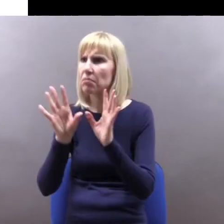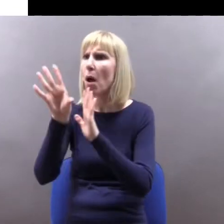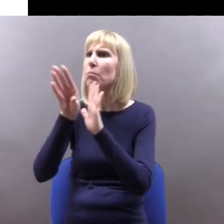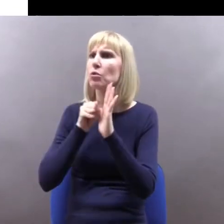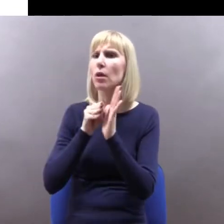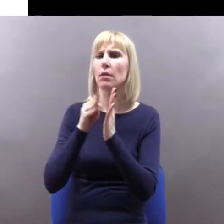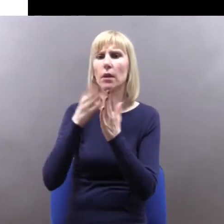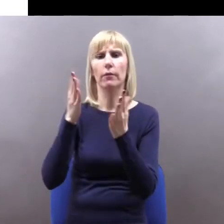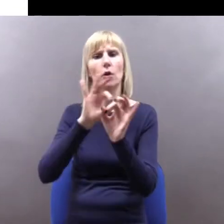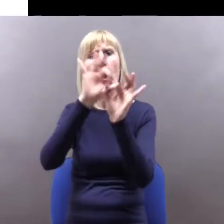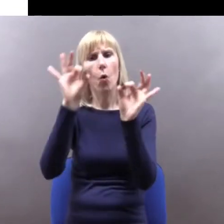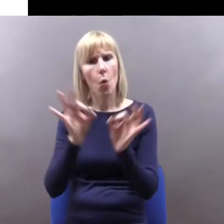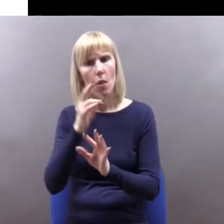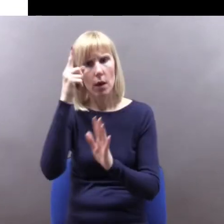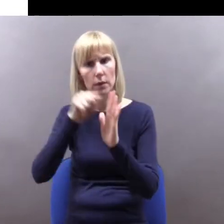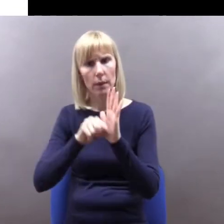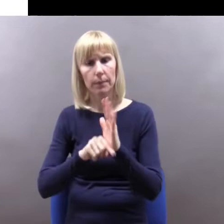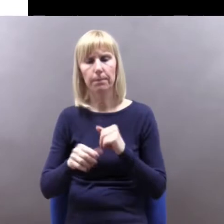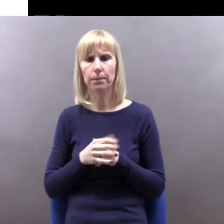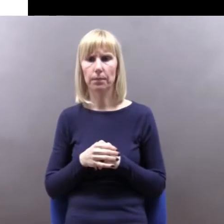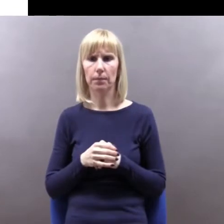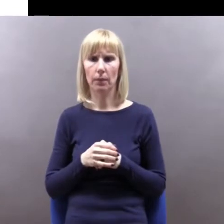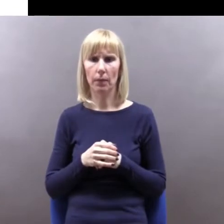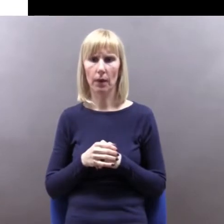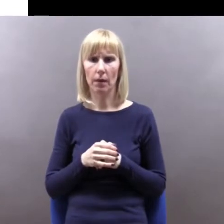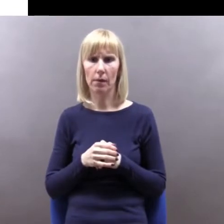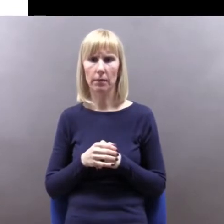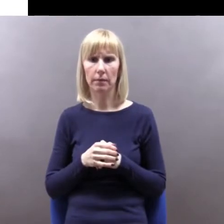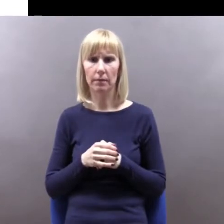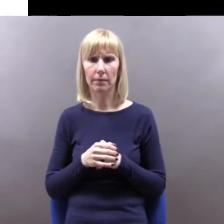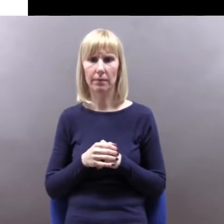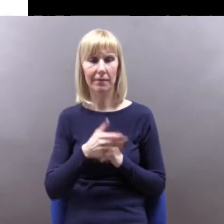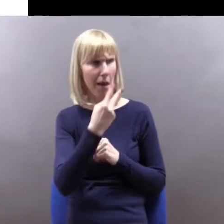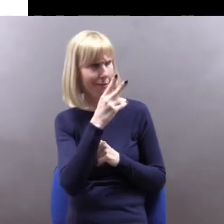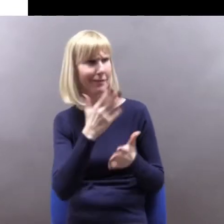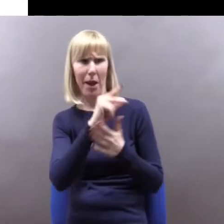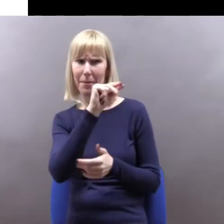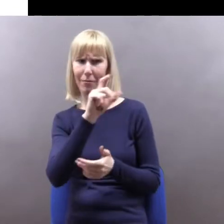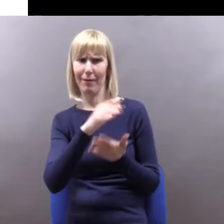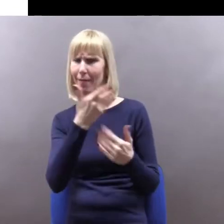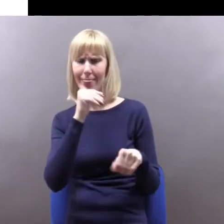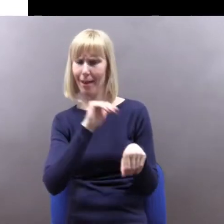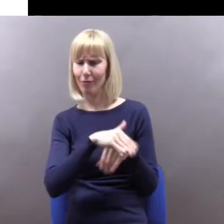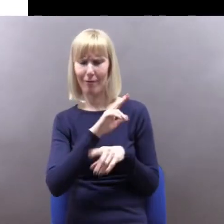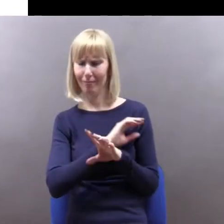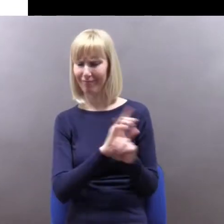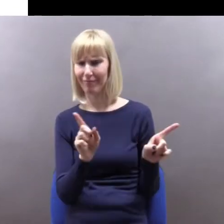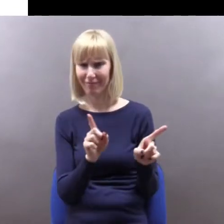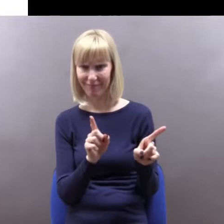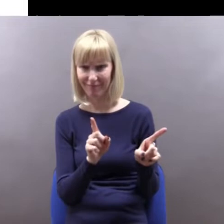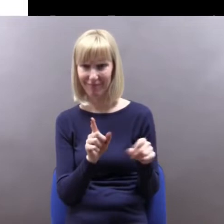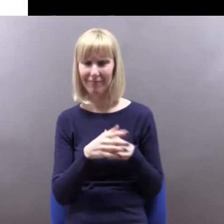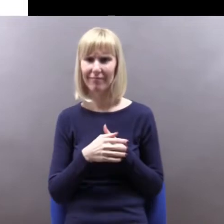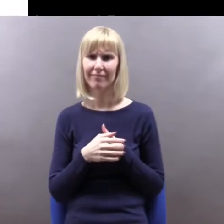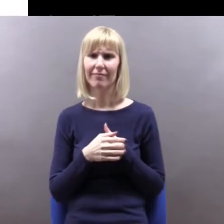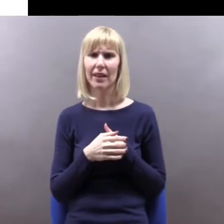które były robione w momencie, kiedy powstawała ta mapa, czyli dobrych kilka lat